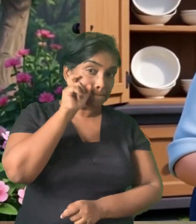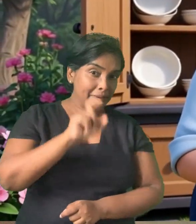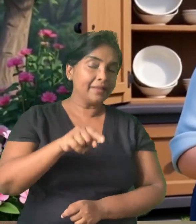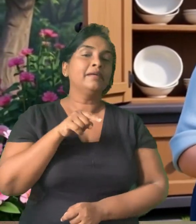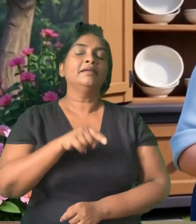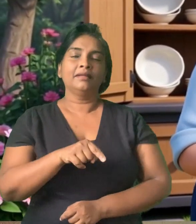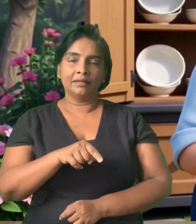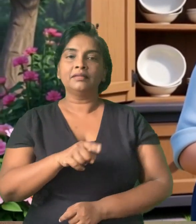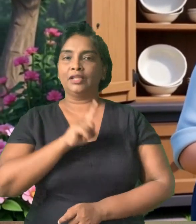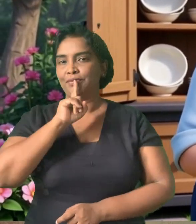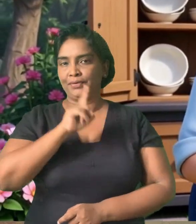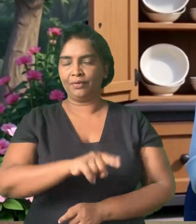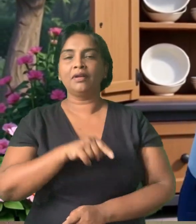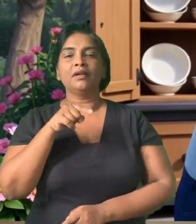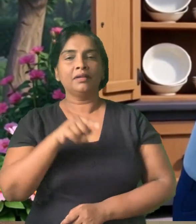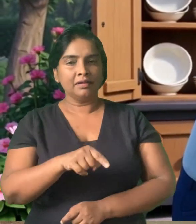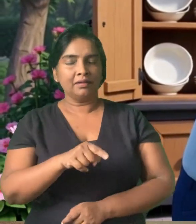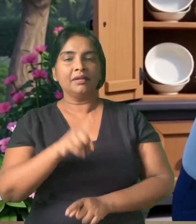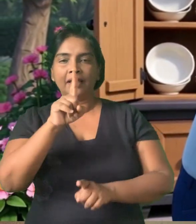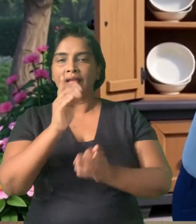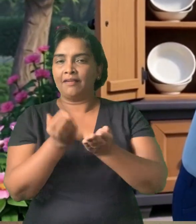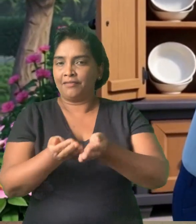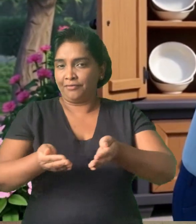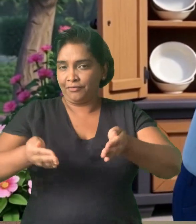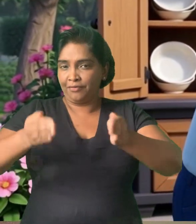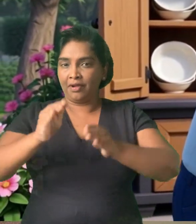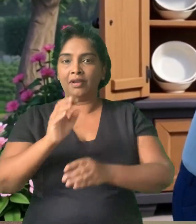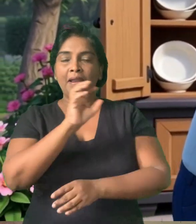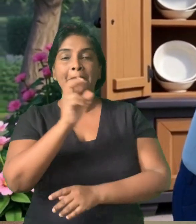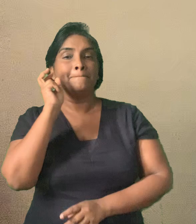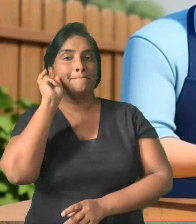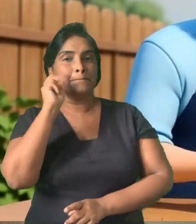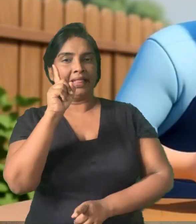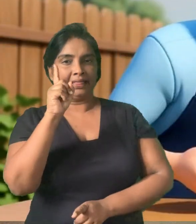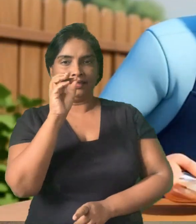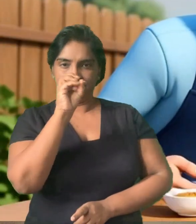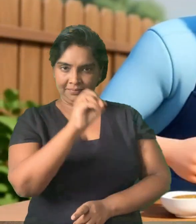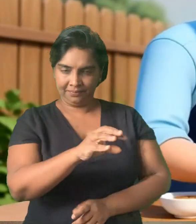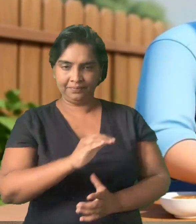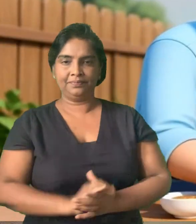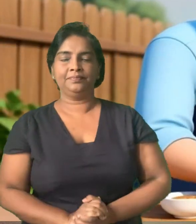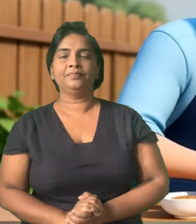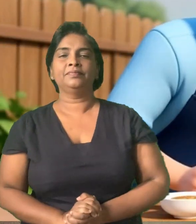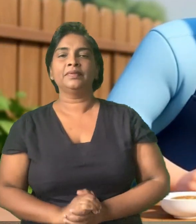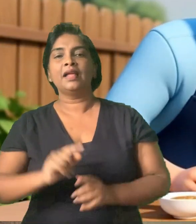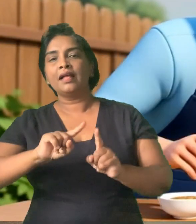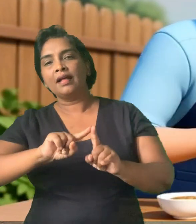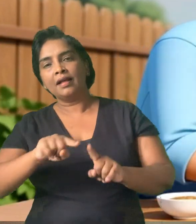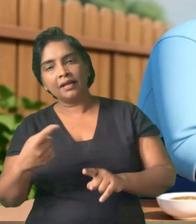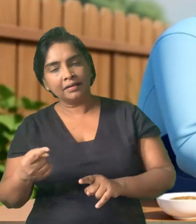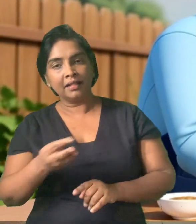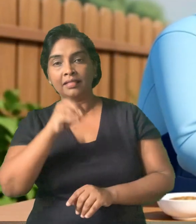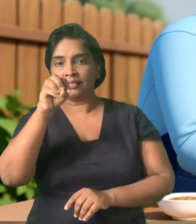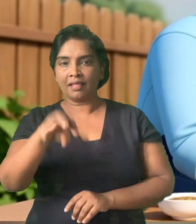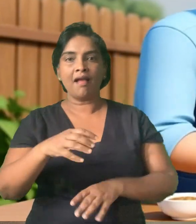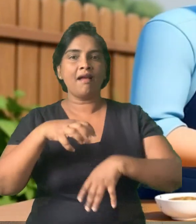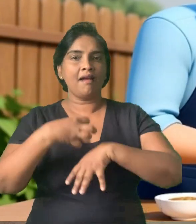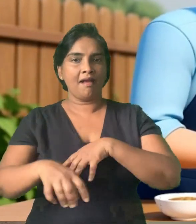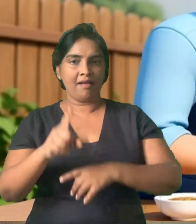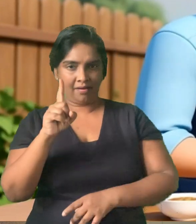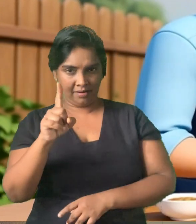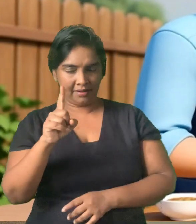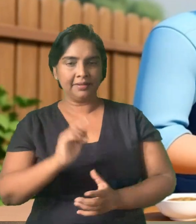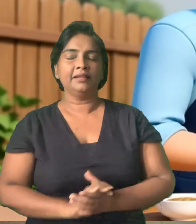ලව්වම කිව්වා පුතේ මේ එක භාජනයකට දාන්න බිත්තරයක්. අනිත් භාජනයට දාන්න